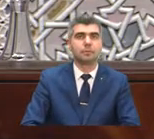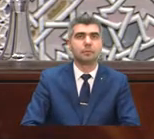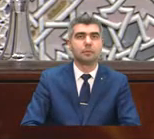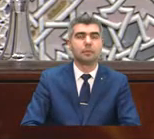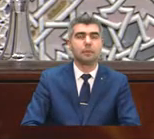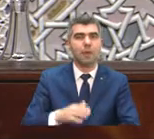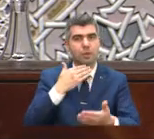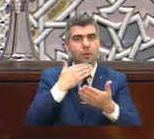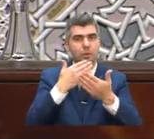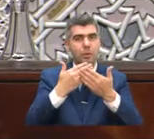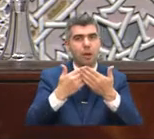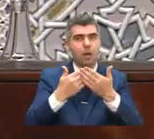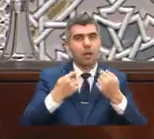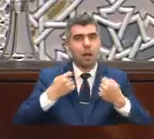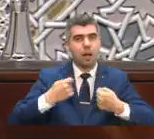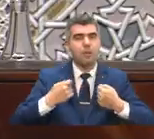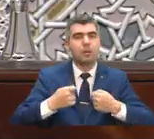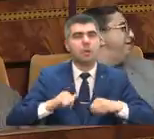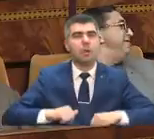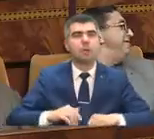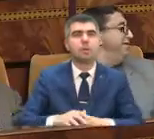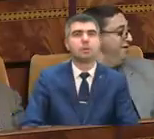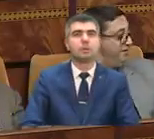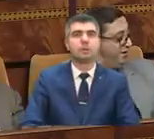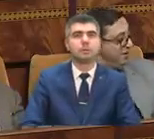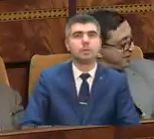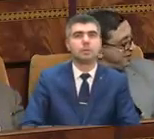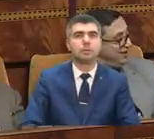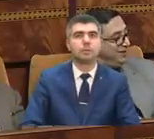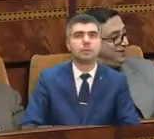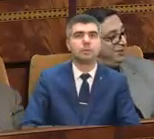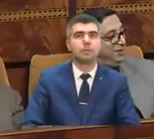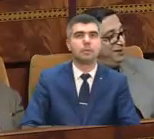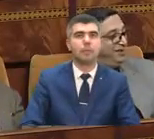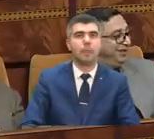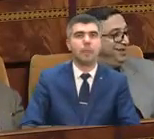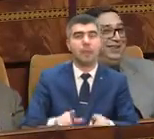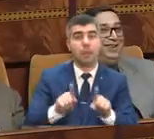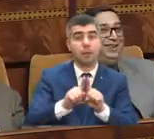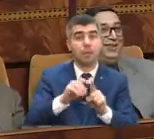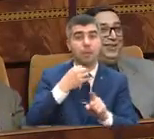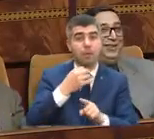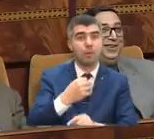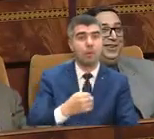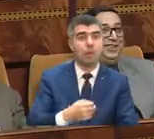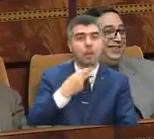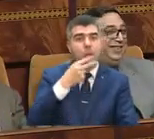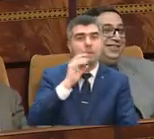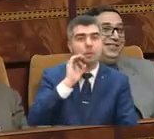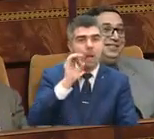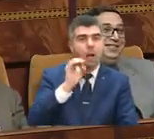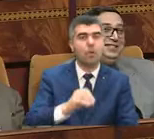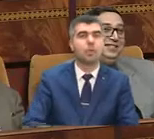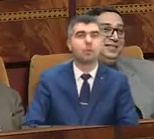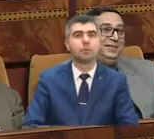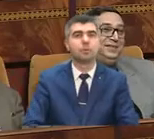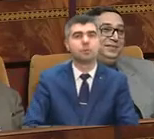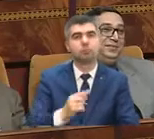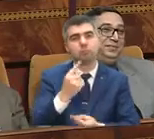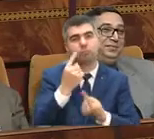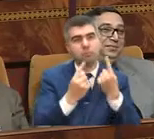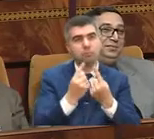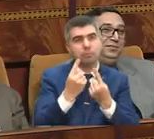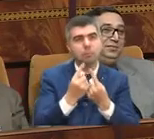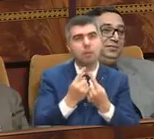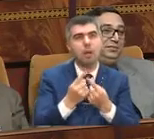شكرا للسيد الرئيس. السيد الوزير، حقيقة في الكلمة ديالكم قلت أن